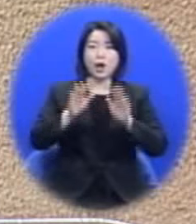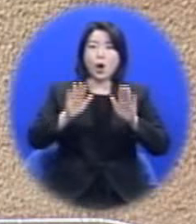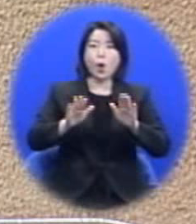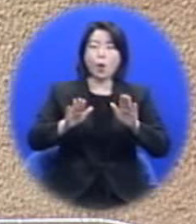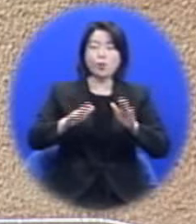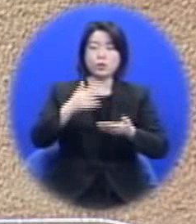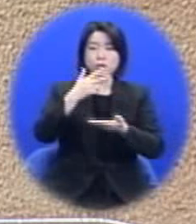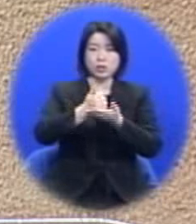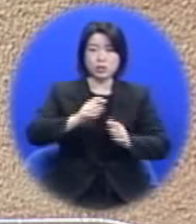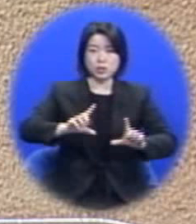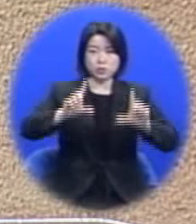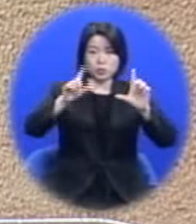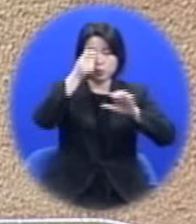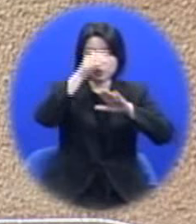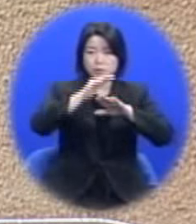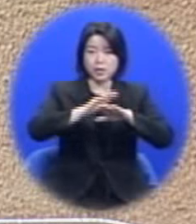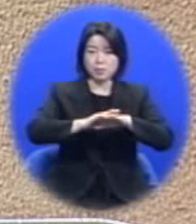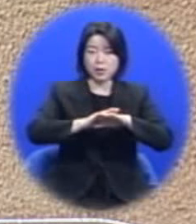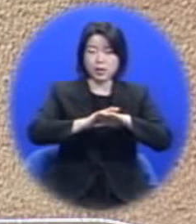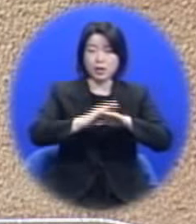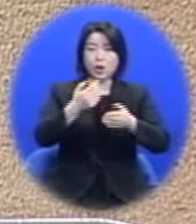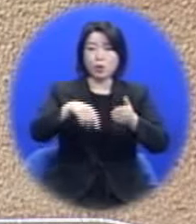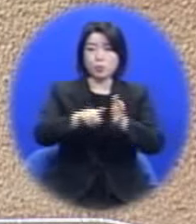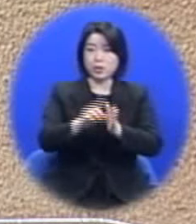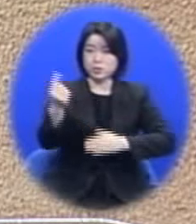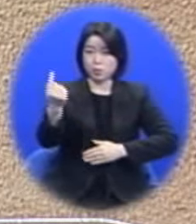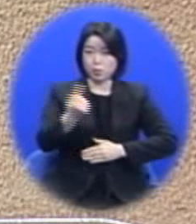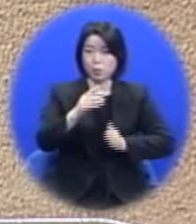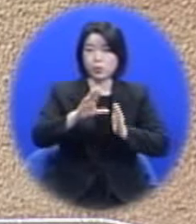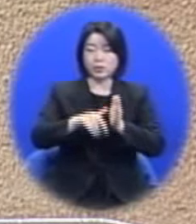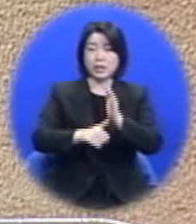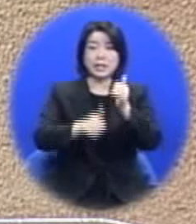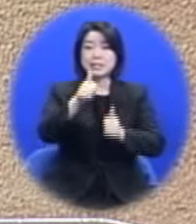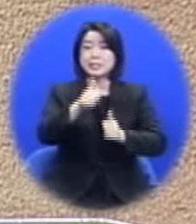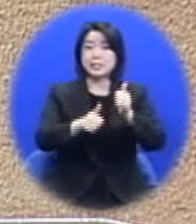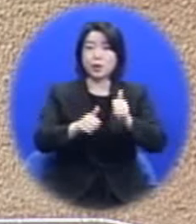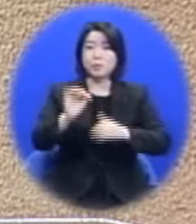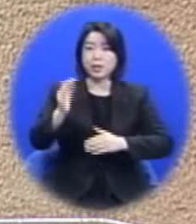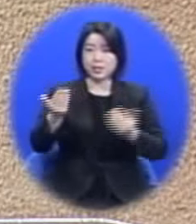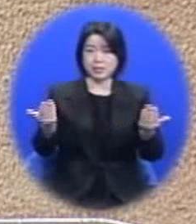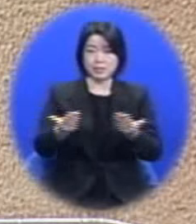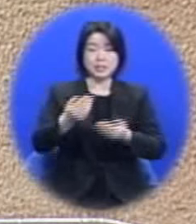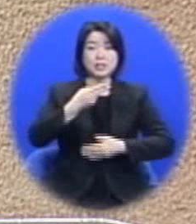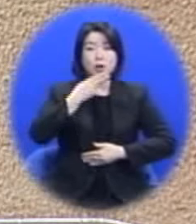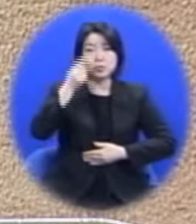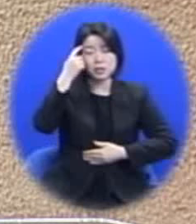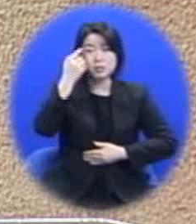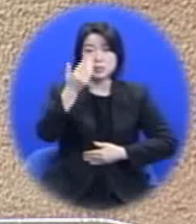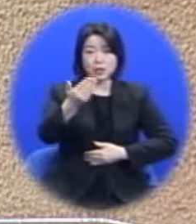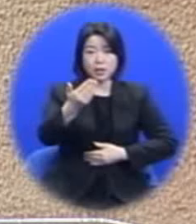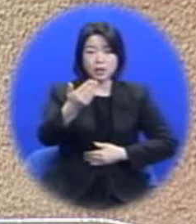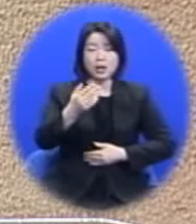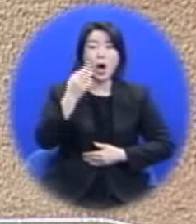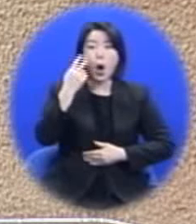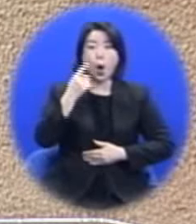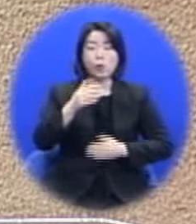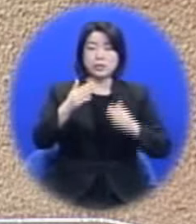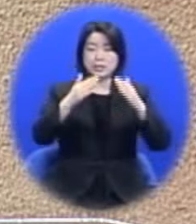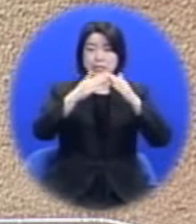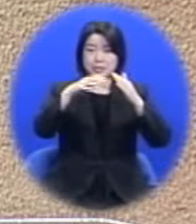예배드리러 교회 오시면서 시험되는 일은 없으셨나요? 혹시 집에서 싸우고 오시진